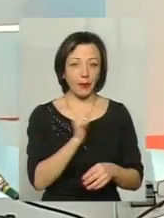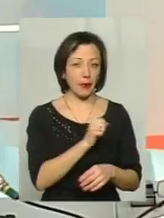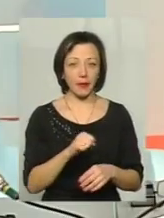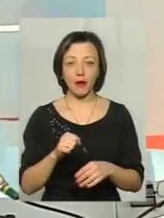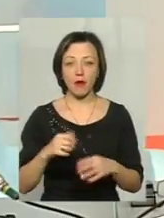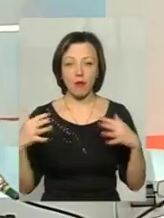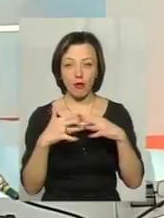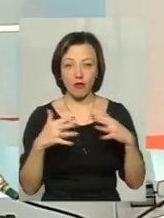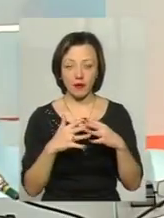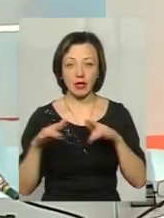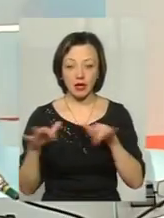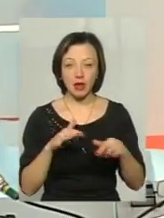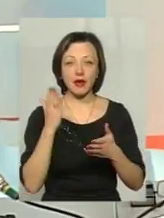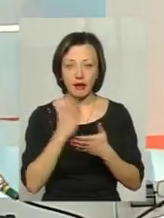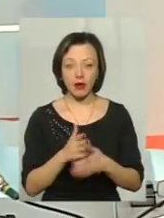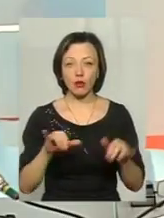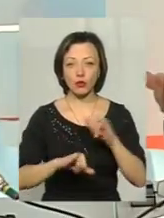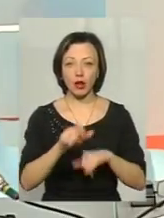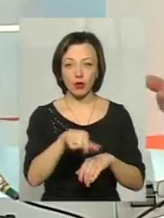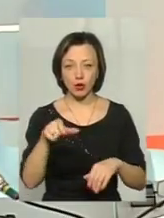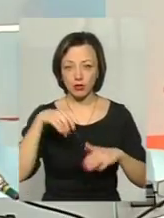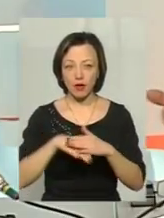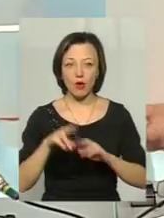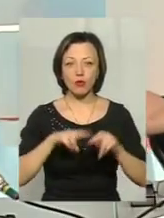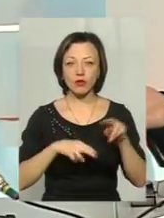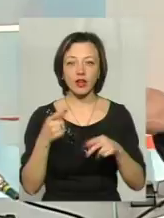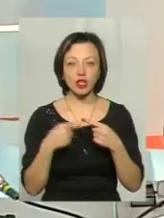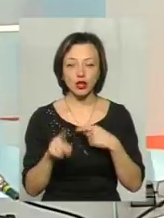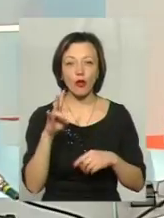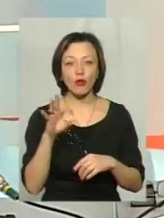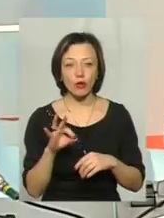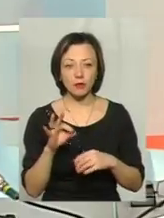в нас є де людей сховати. Ви розумієте? І будувати щось інше.